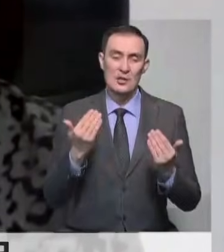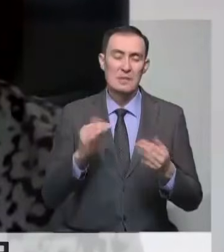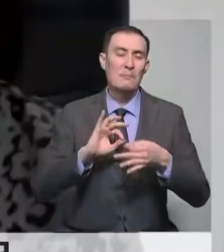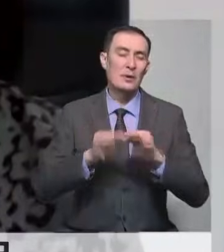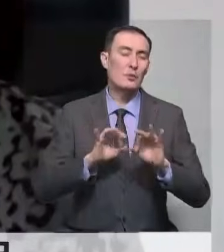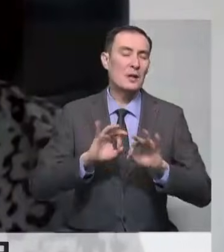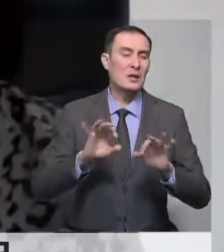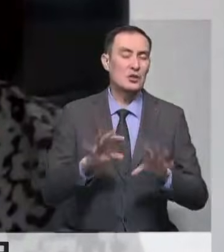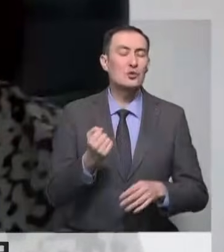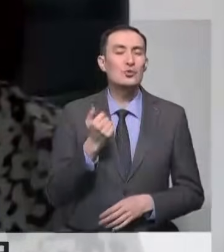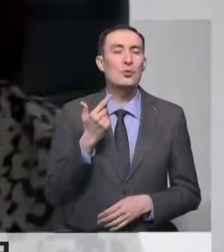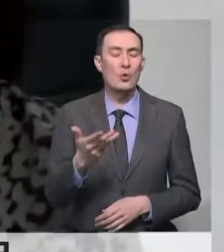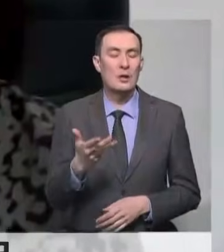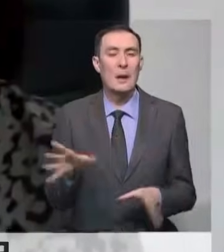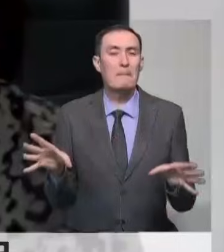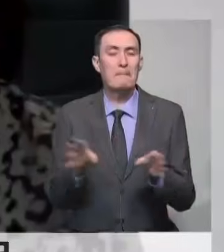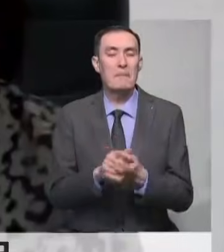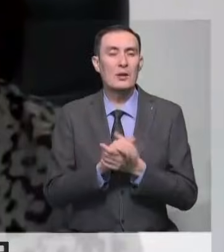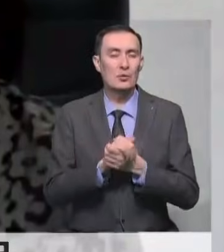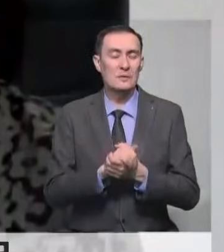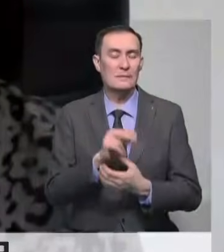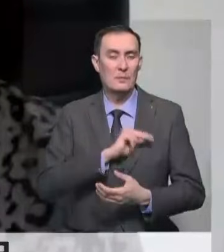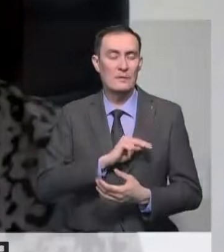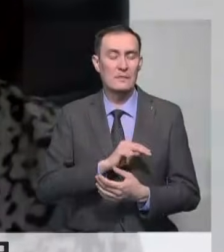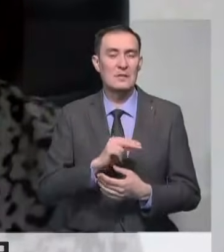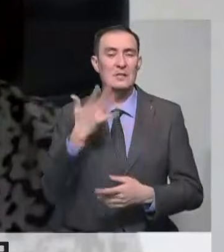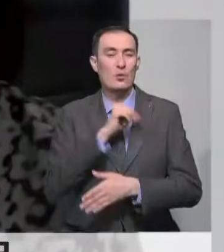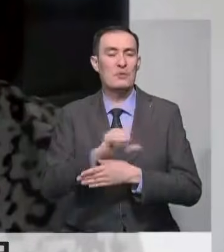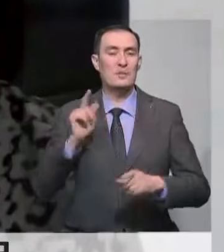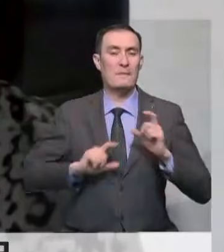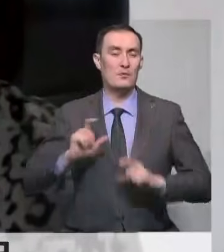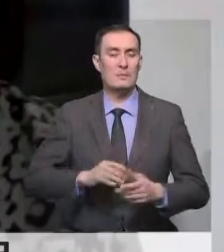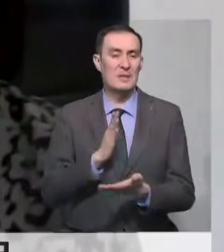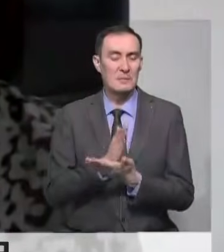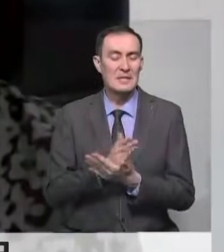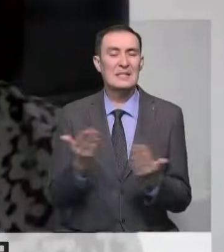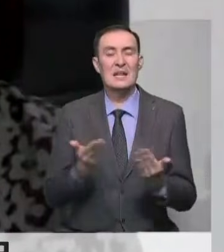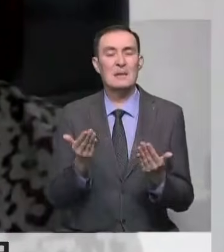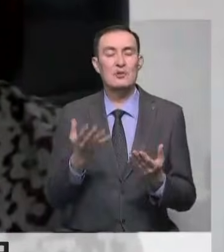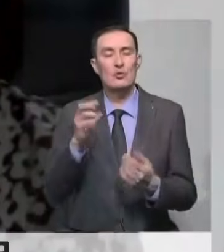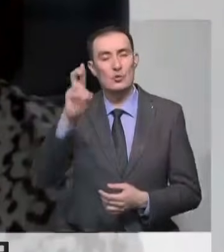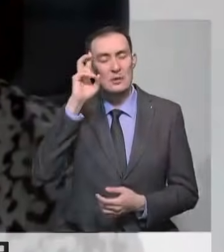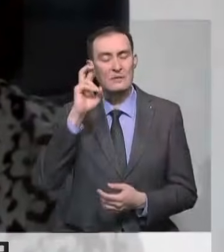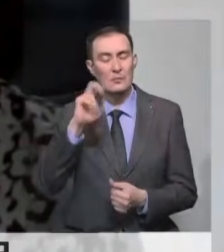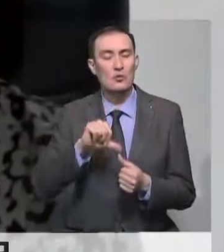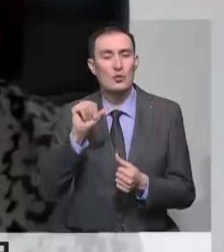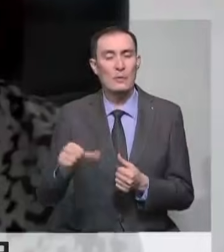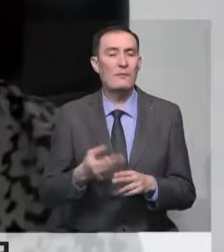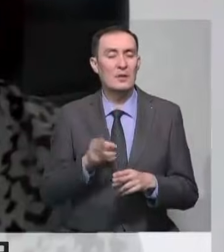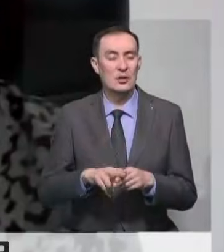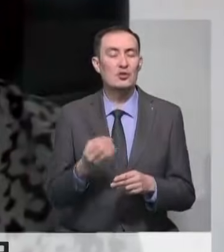подробнее расскажем, сколько партнерств реализовано с зарубежными вузами и с какими странами еще, помимо названных